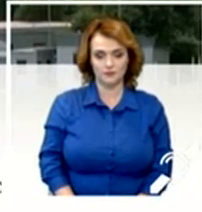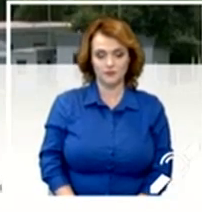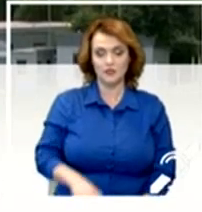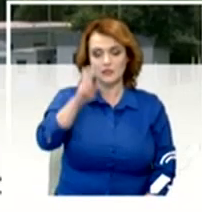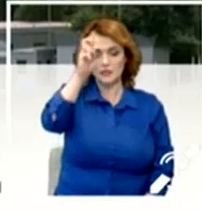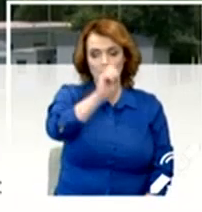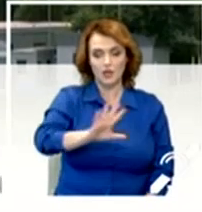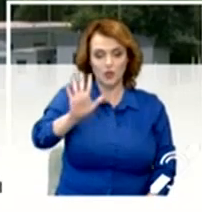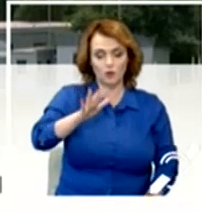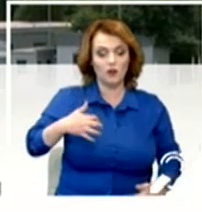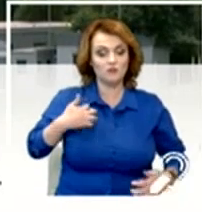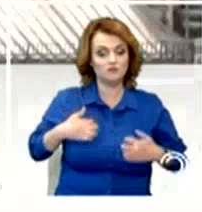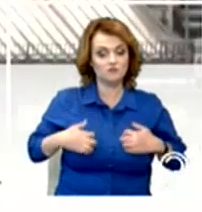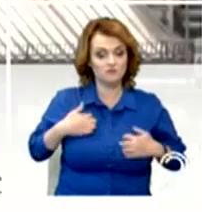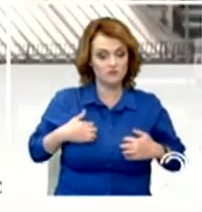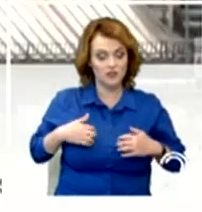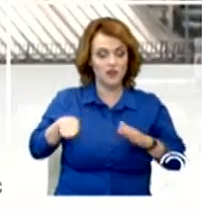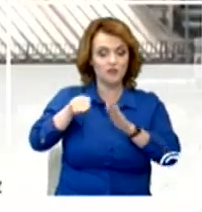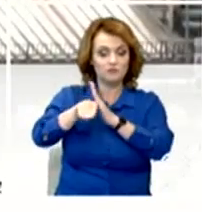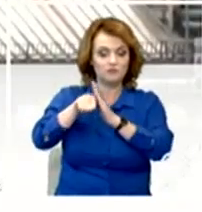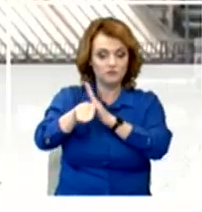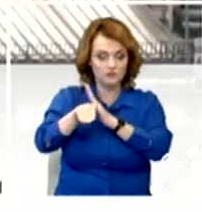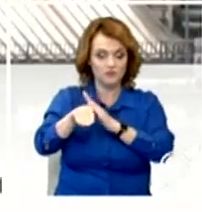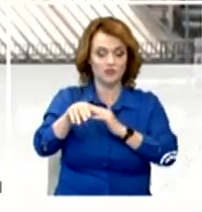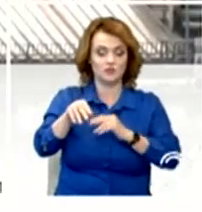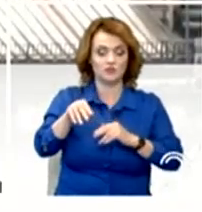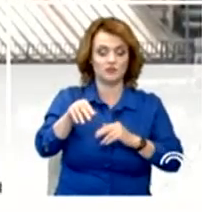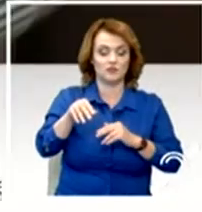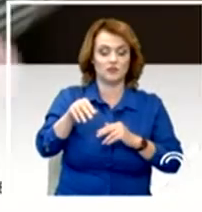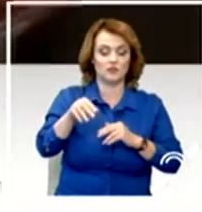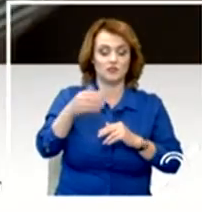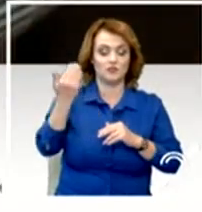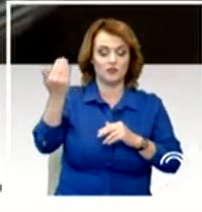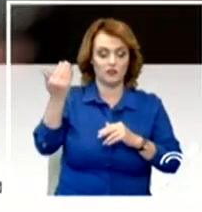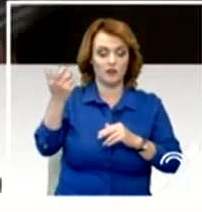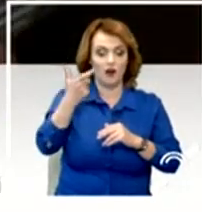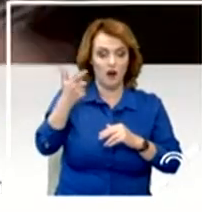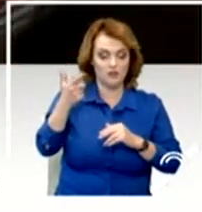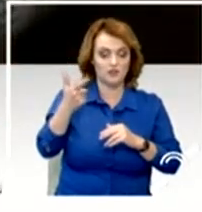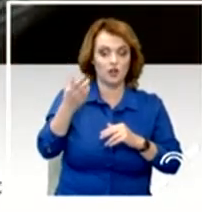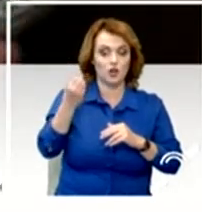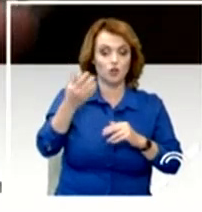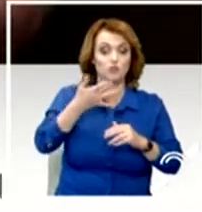Țările europene s-au grăbit să-și umple depozitele de gaze încă din timpul verii, în așteptarea unei ierni